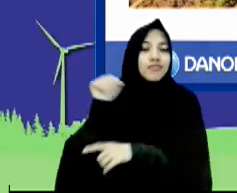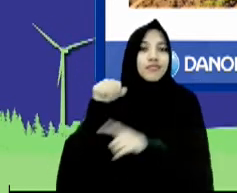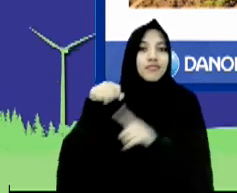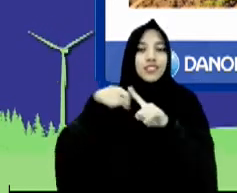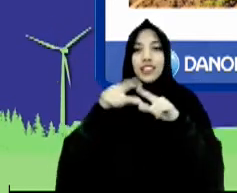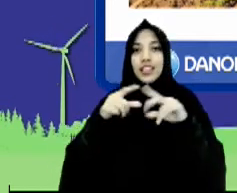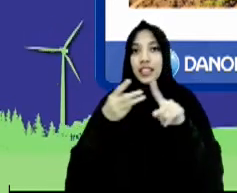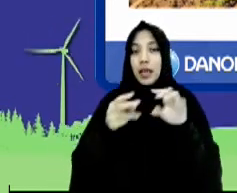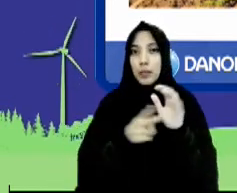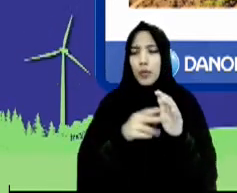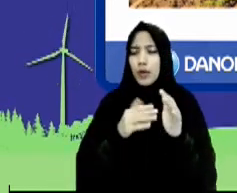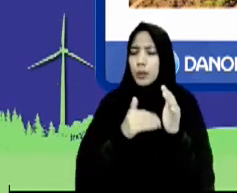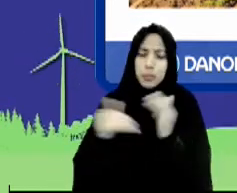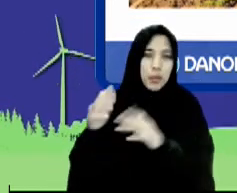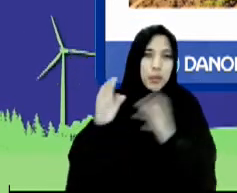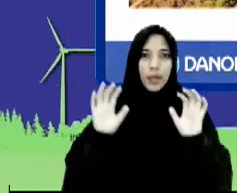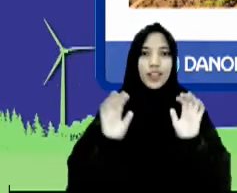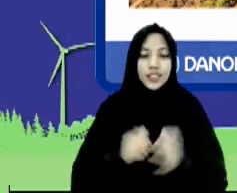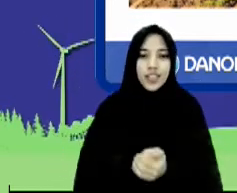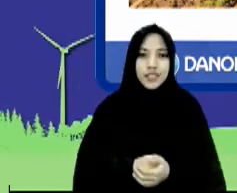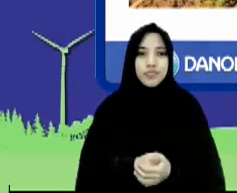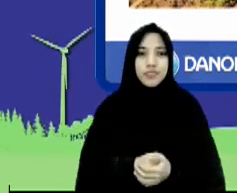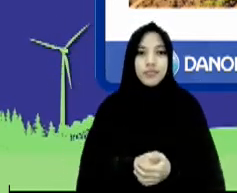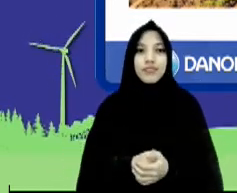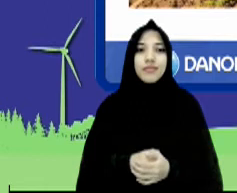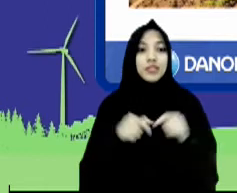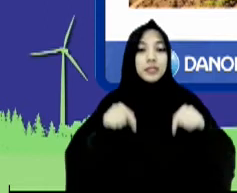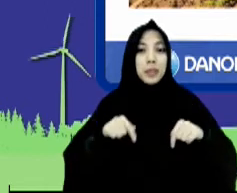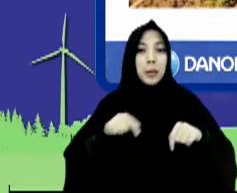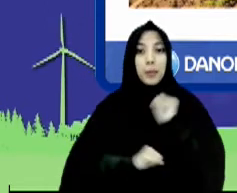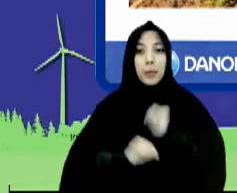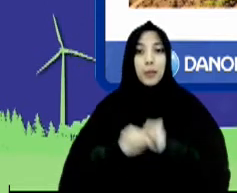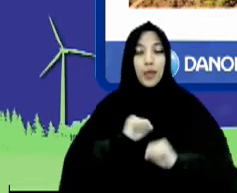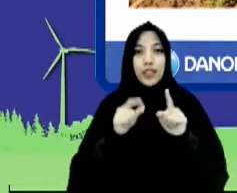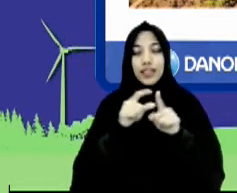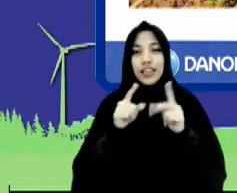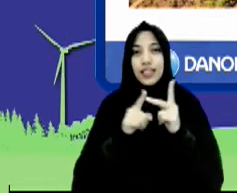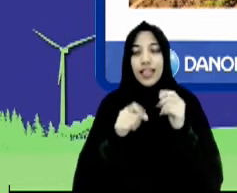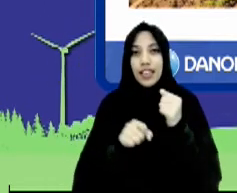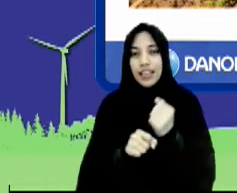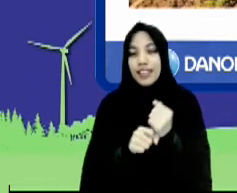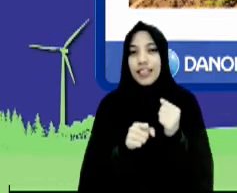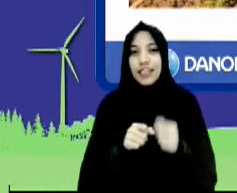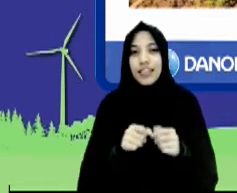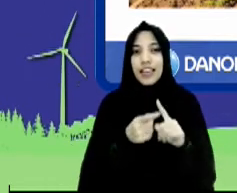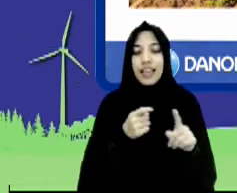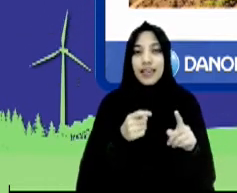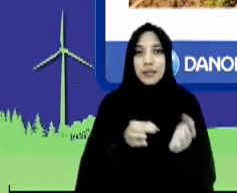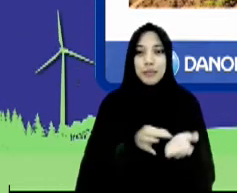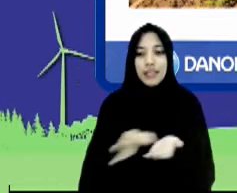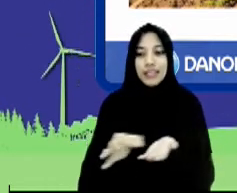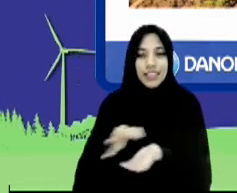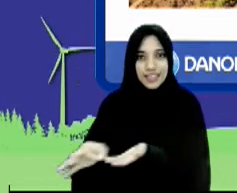kita apa lakukan saat ini kita mencoba melakukan pengukuran GG dari eh inisiatif eh pertanian kemetulan kita juga ada ee punya